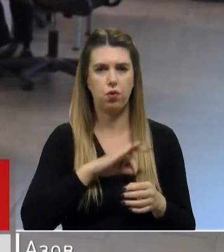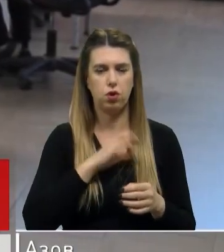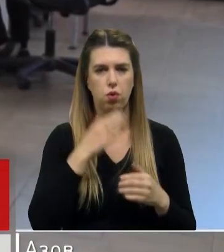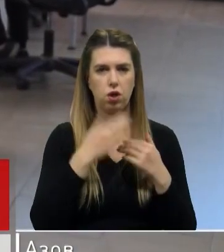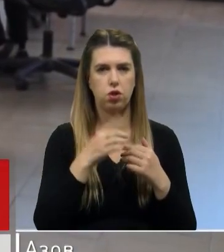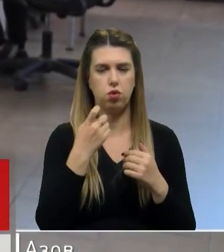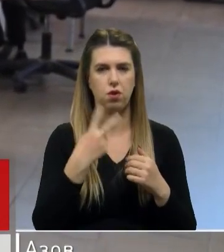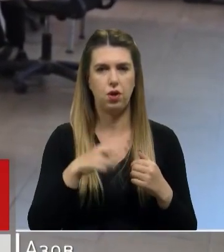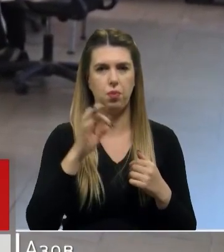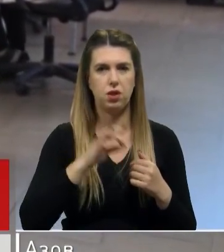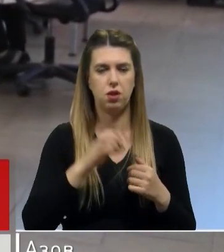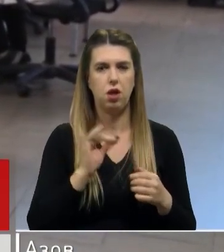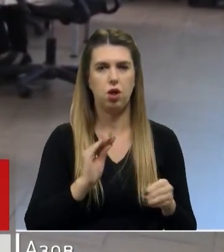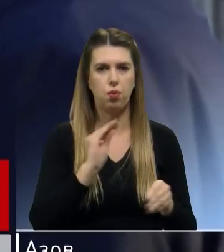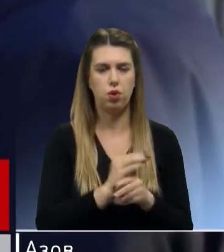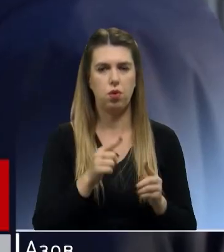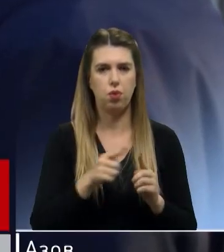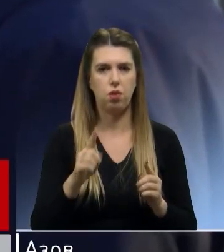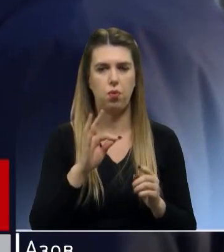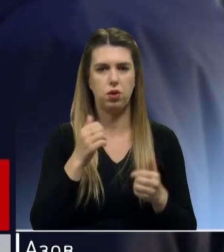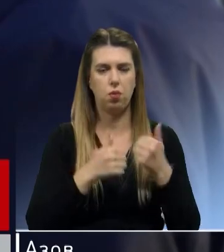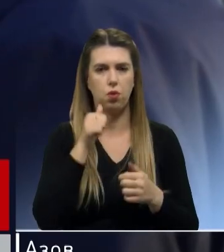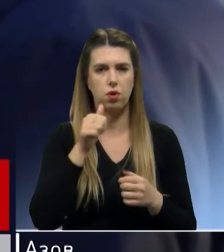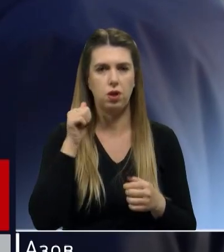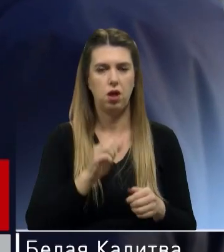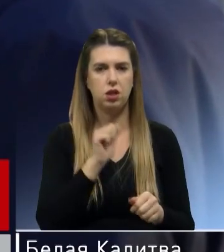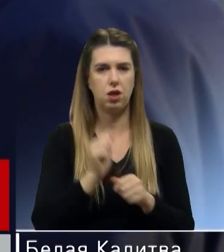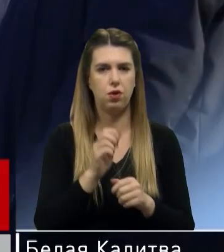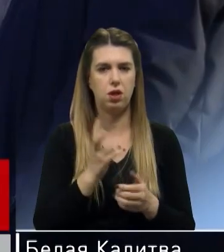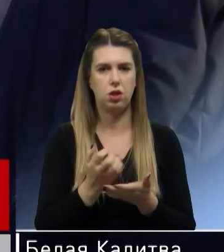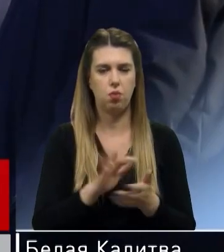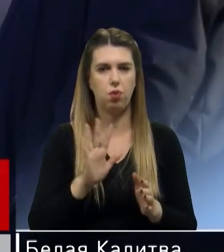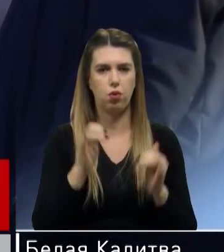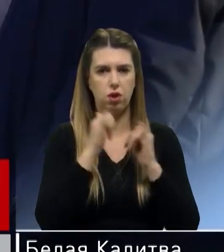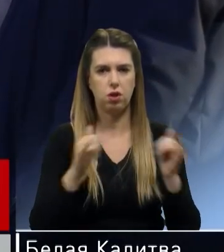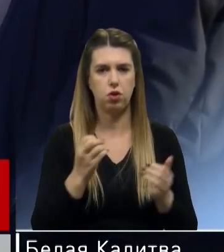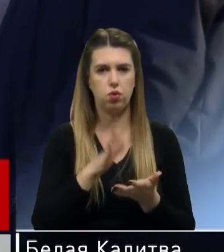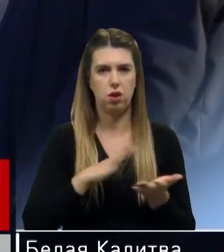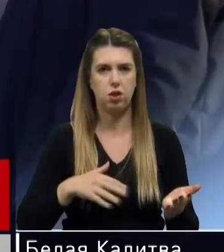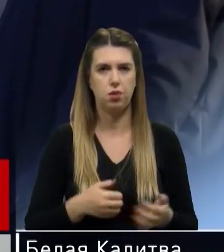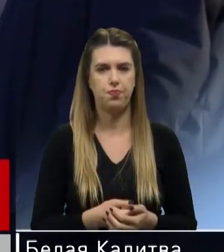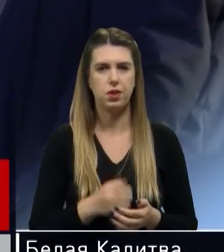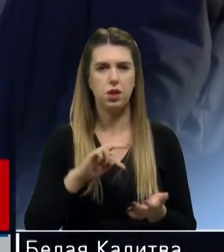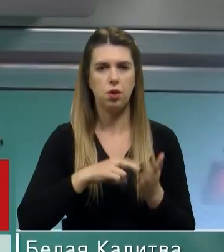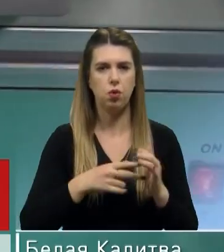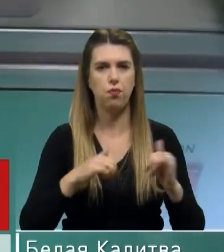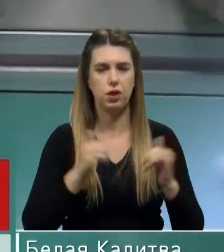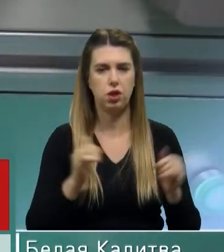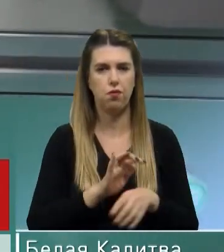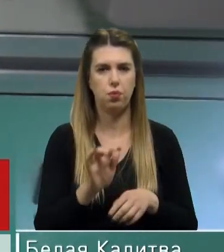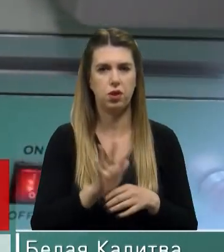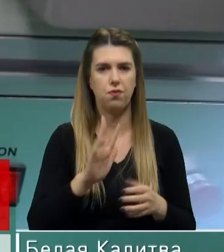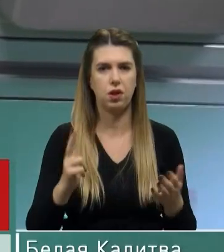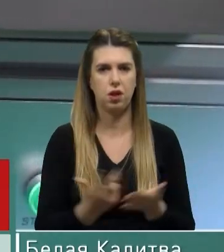составил 120% к тому же периоду прошлого года. На этом останавливаться не собираются, рассказывает руководитель. В планах увеличить производство